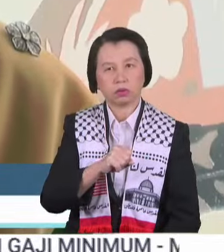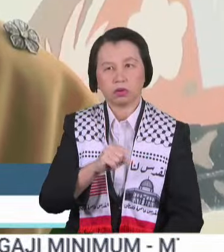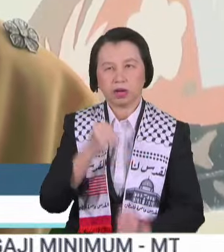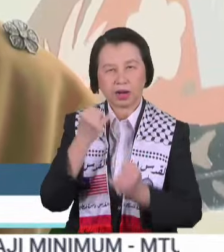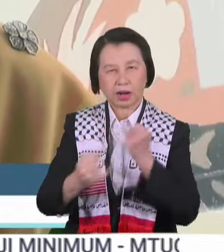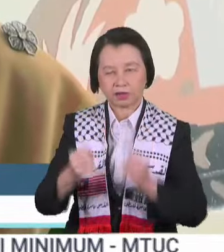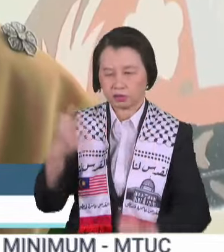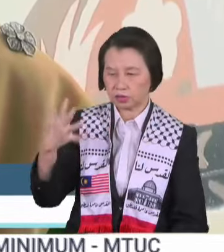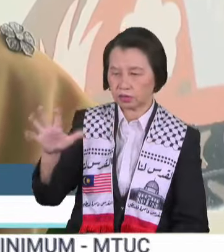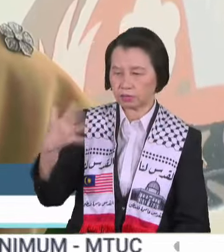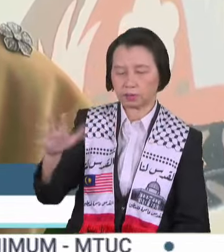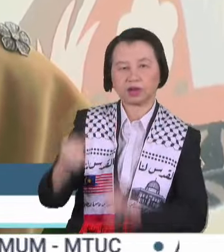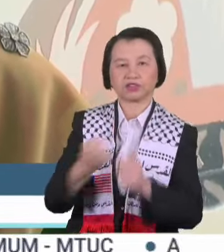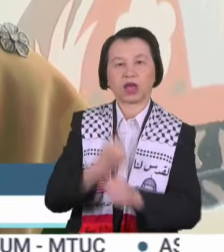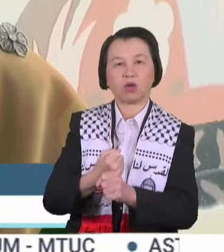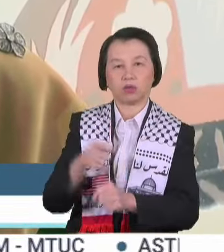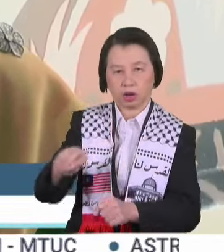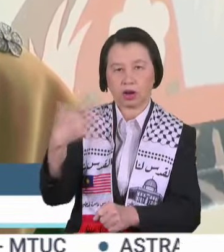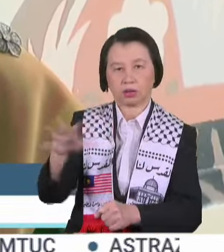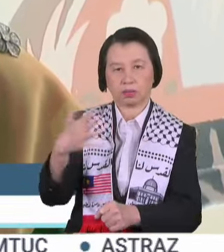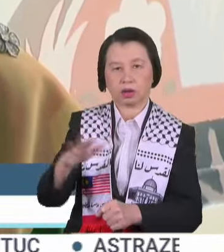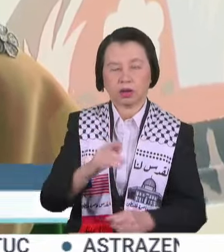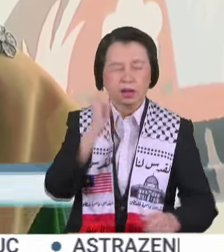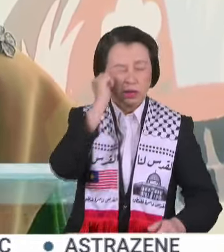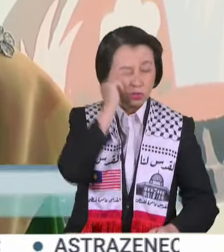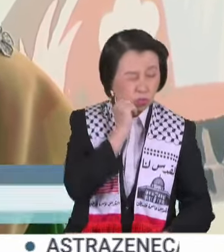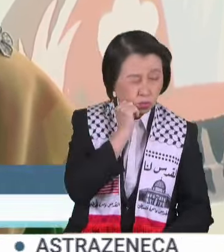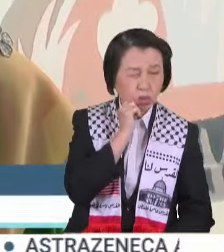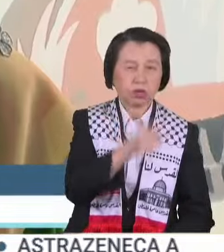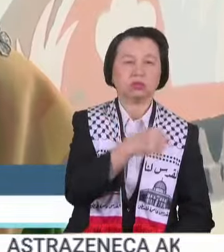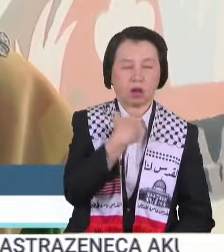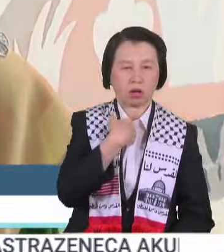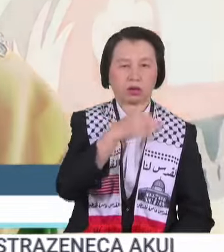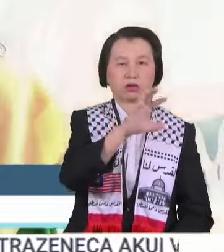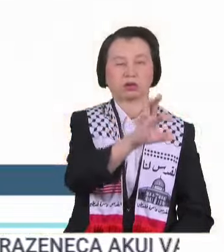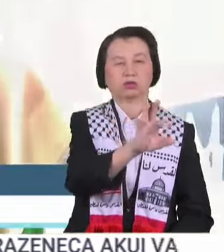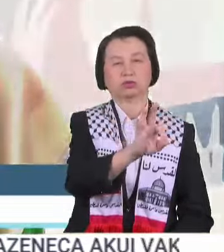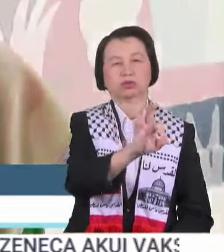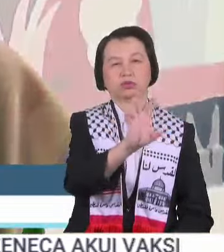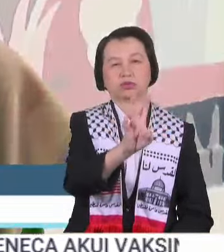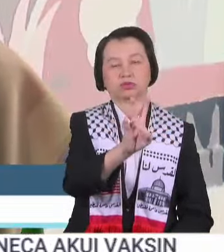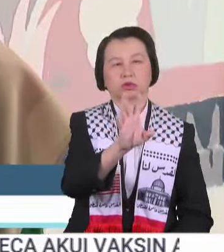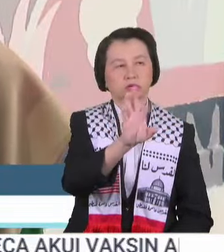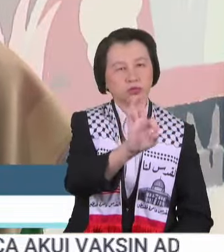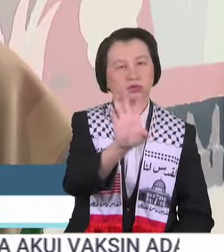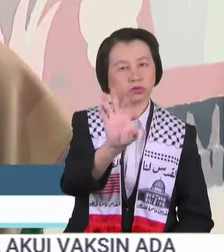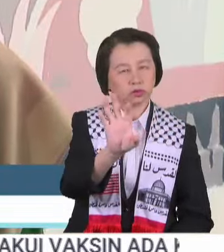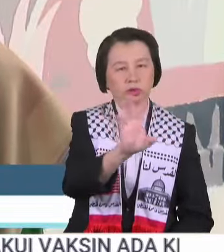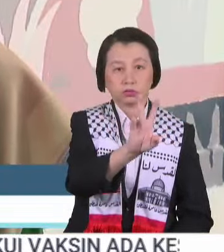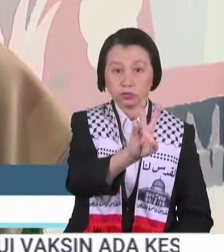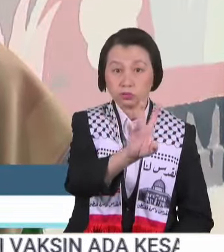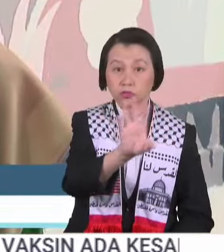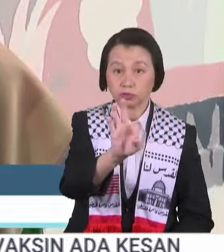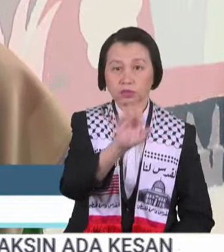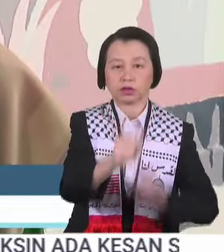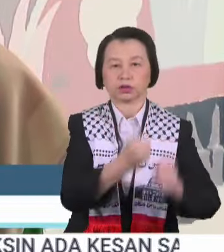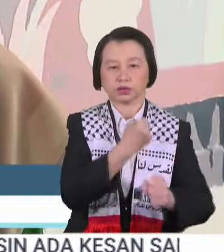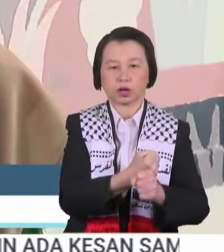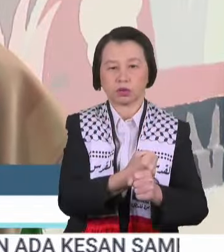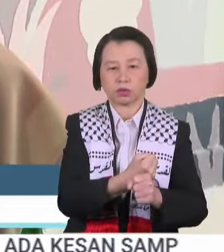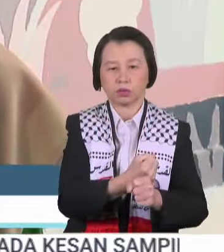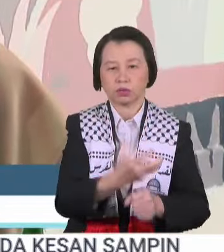lebihlah dan yang paling tuanya umur 79 tahun. Dan diorang akan dapat